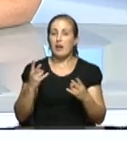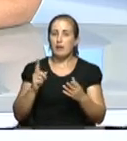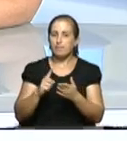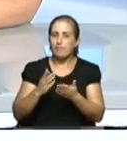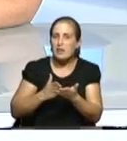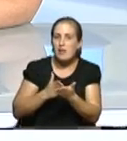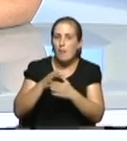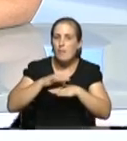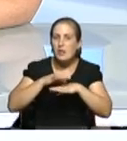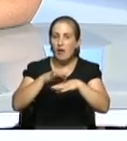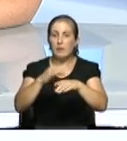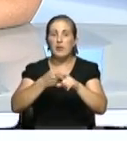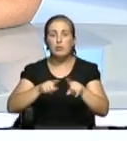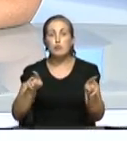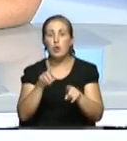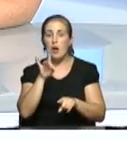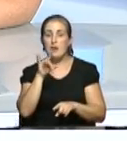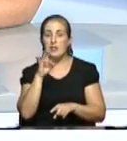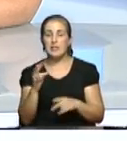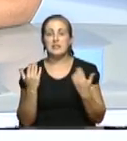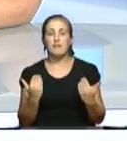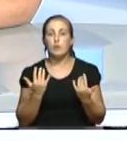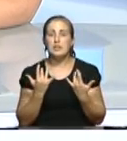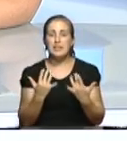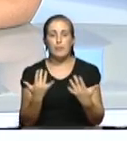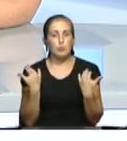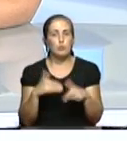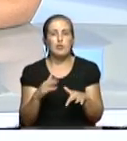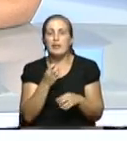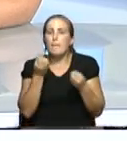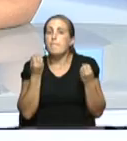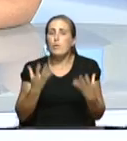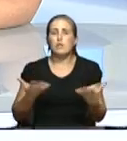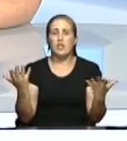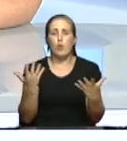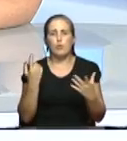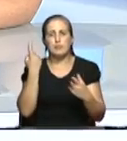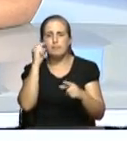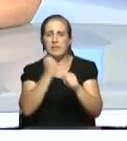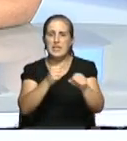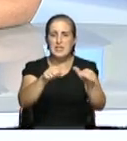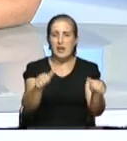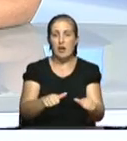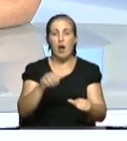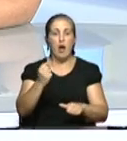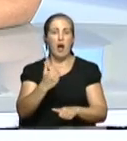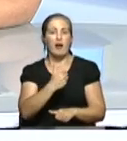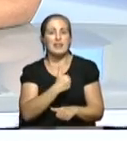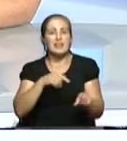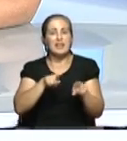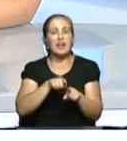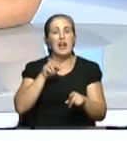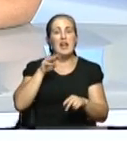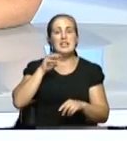потому что рынок сегодня требует уже не просто какого-то изделия люди хотят и тематически семин